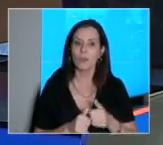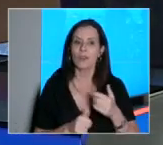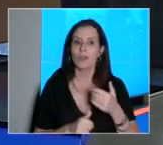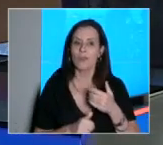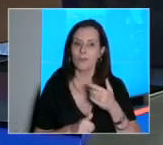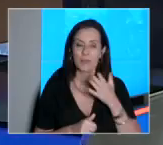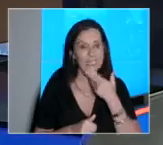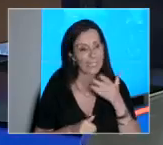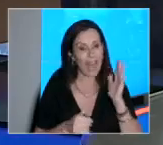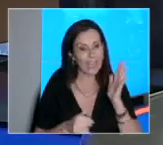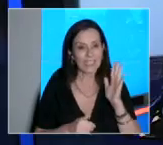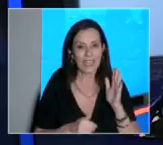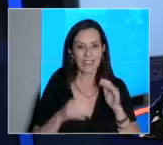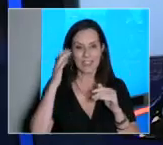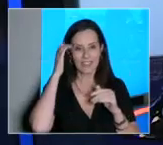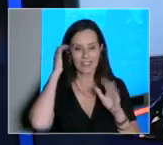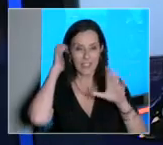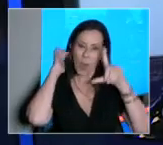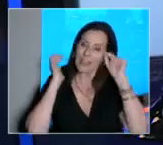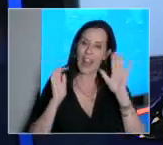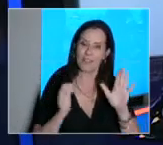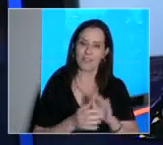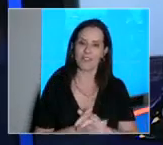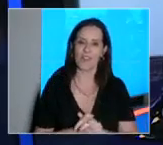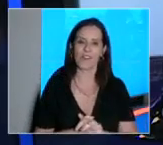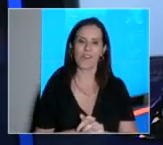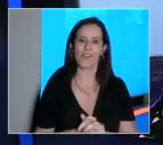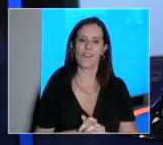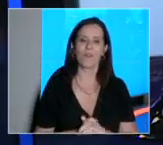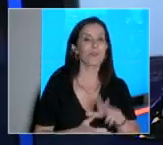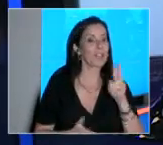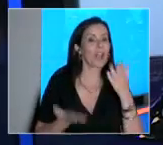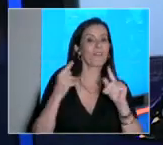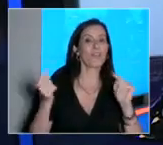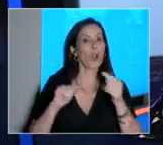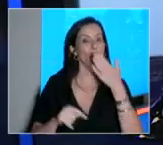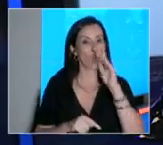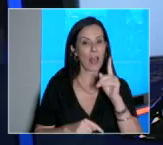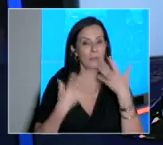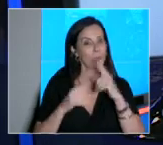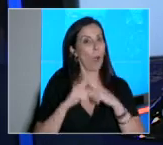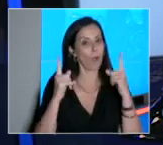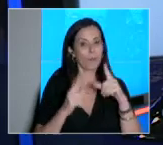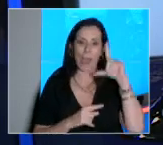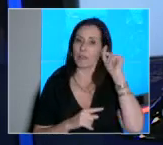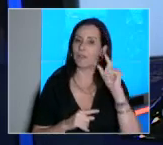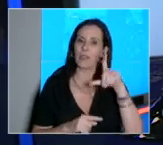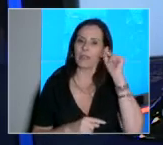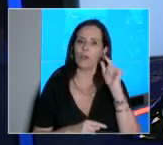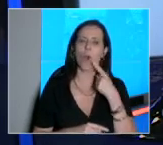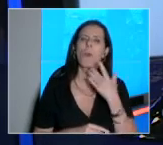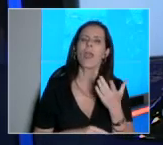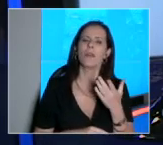לא, ישראל זה לא רק תל אביב עם ירושלים. זה לא הוויכוח של ירושלמי. נכון. יש הבדל. הוויכוח של ירושלמי סיפור אחר מהתל אביבי. התל אביבי